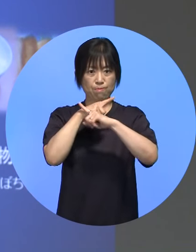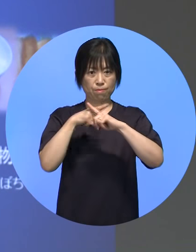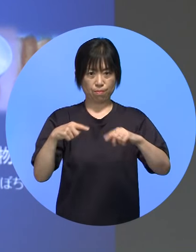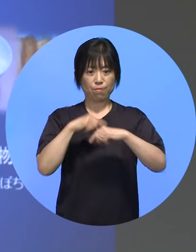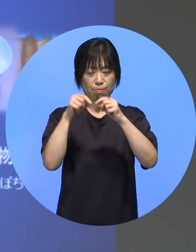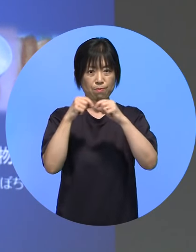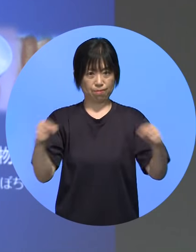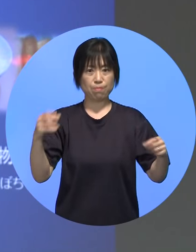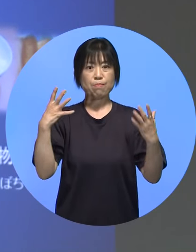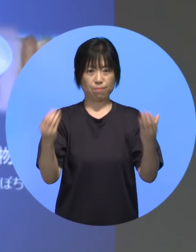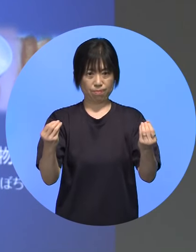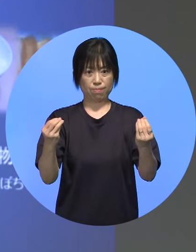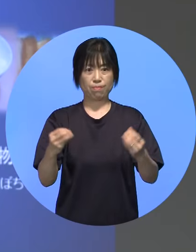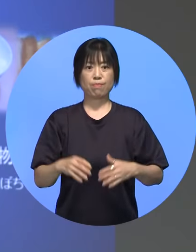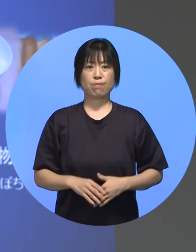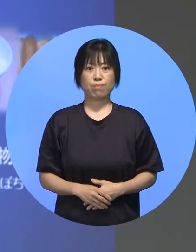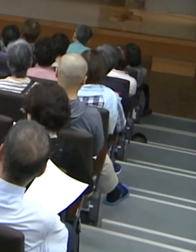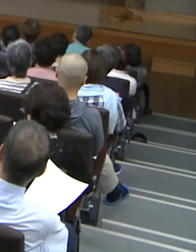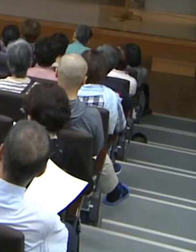た